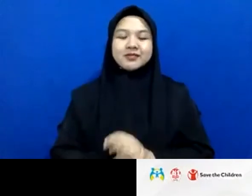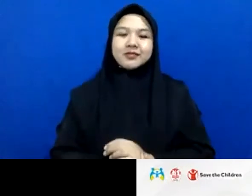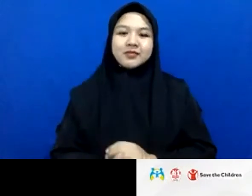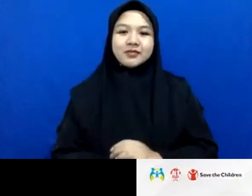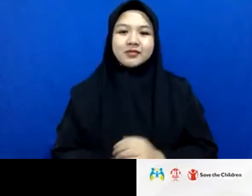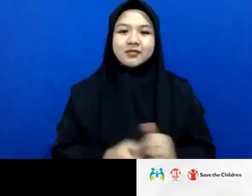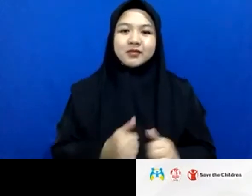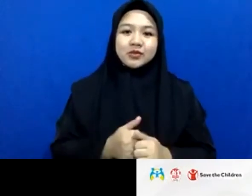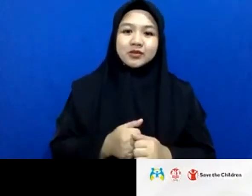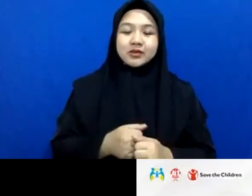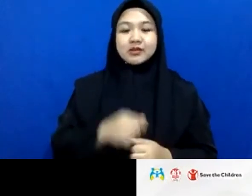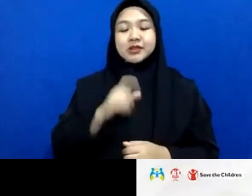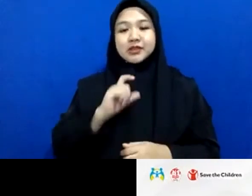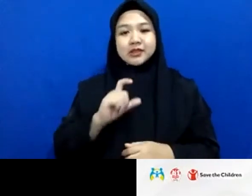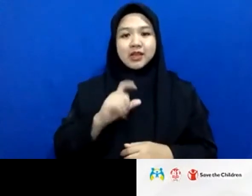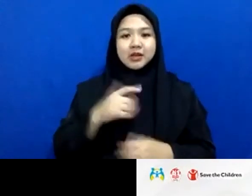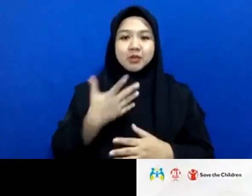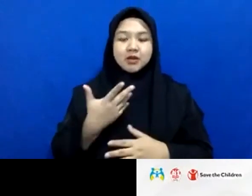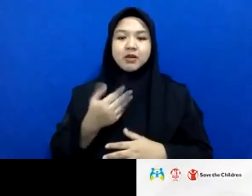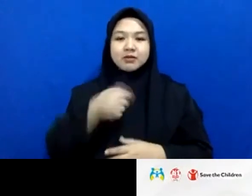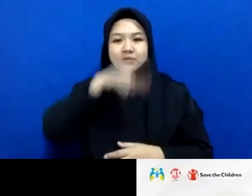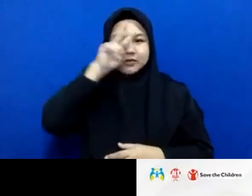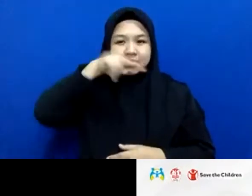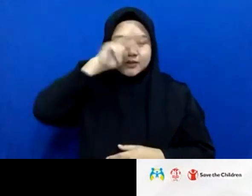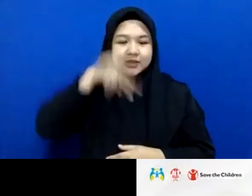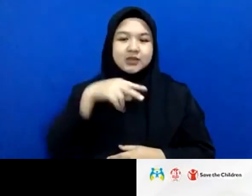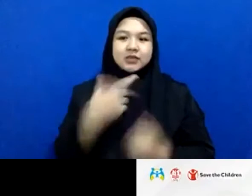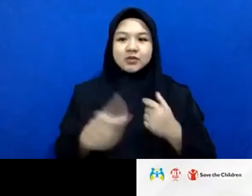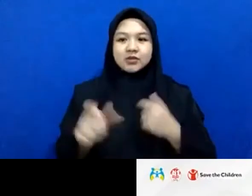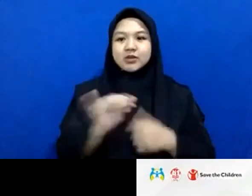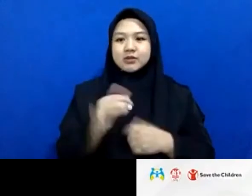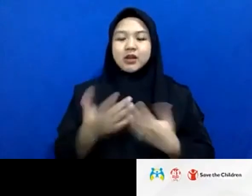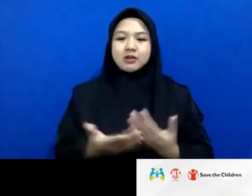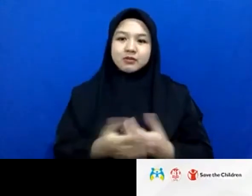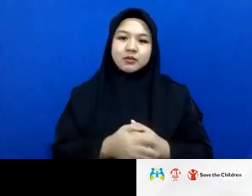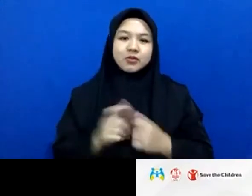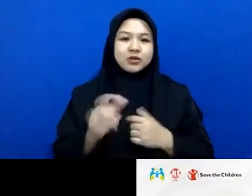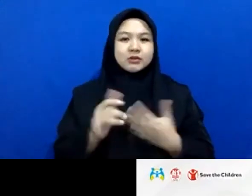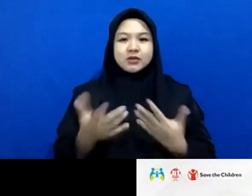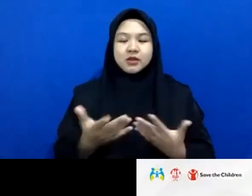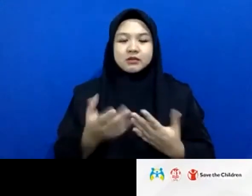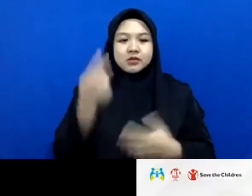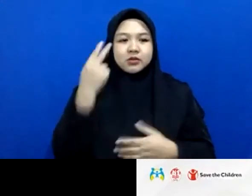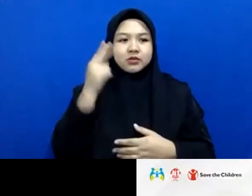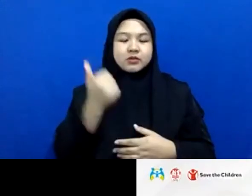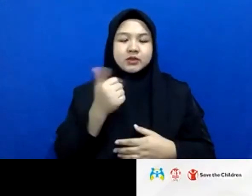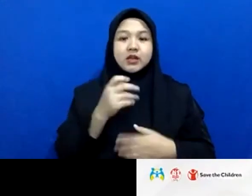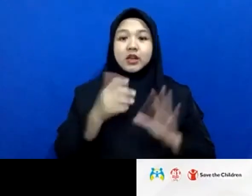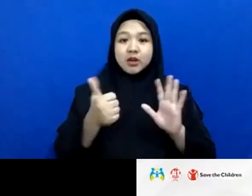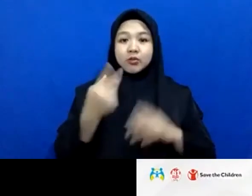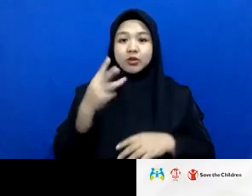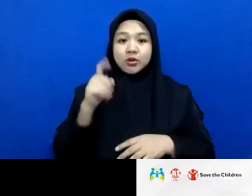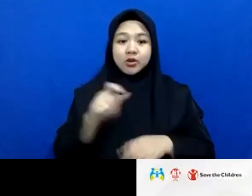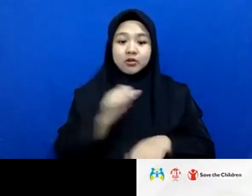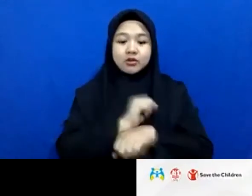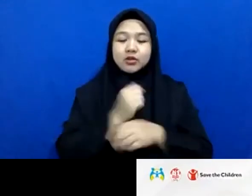Mas, cara strateginya melakukan supervisi, prosedurnya seperti apa, prosesnya seperti apa untuk supaya ke 63 pekerja